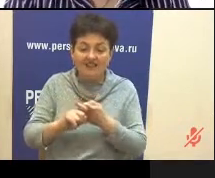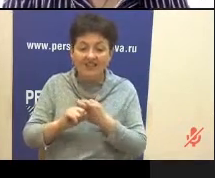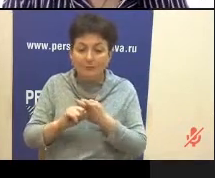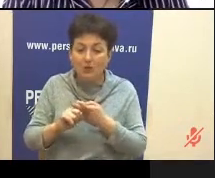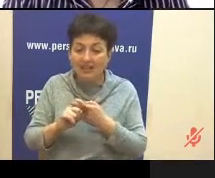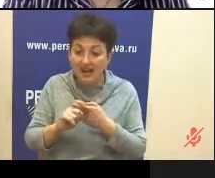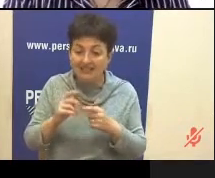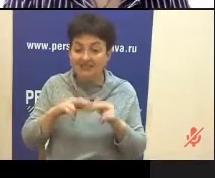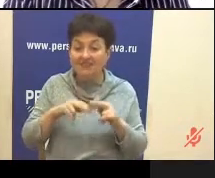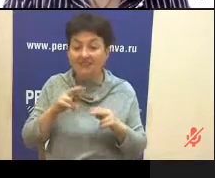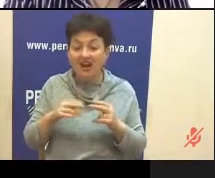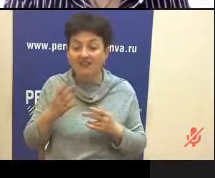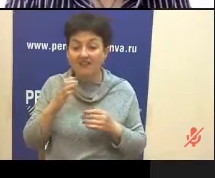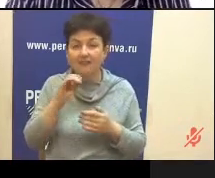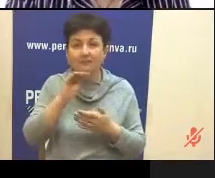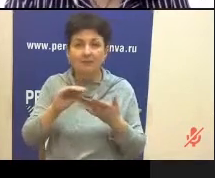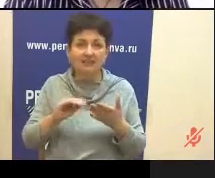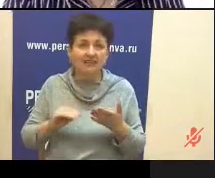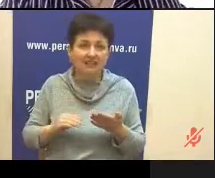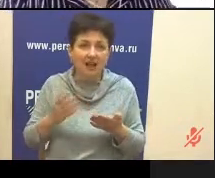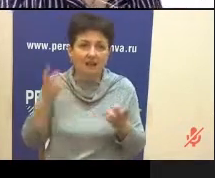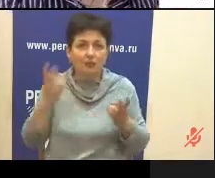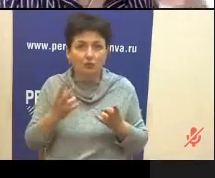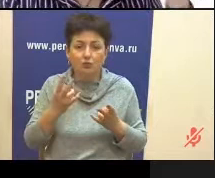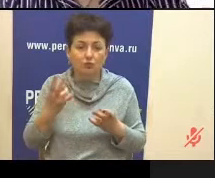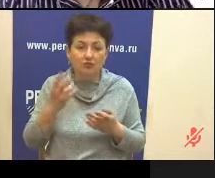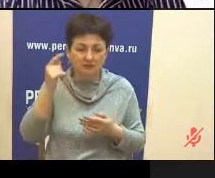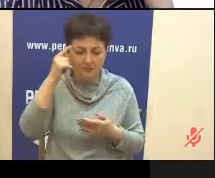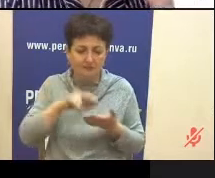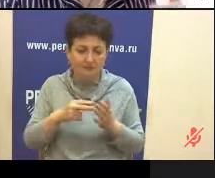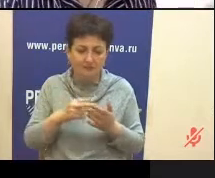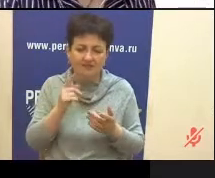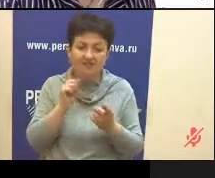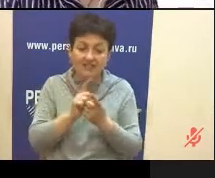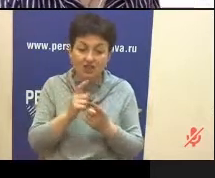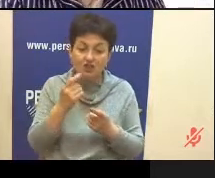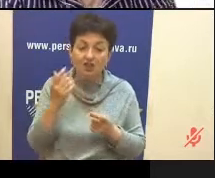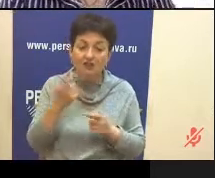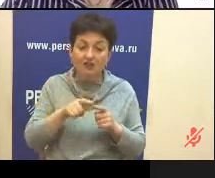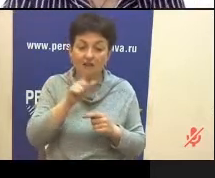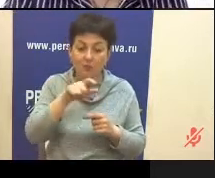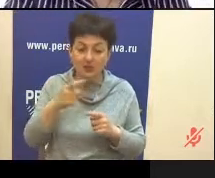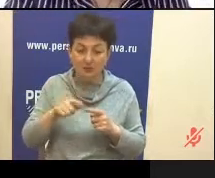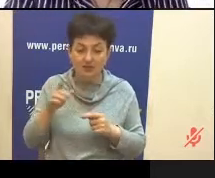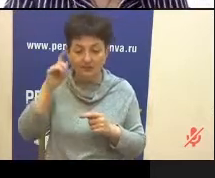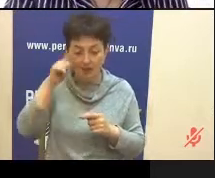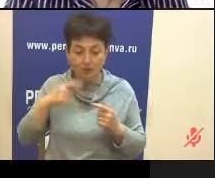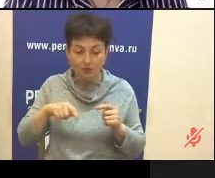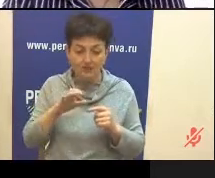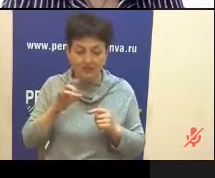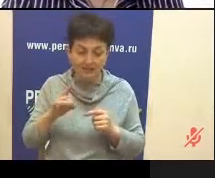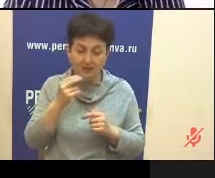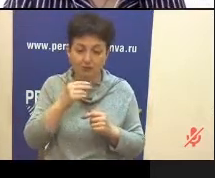выстраиванием коммуникации, выстраиванием сценария нужной вам встречи будут люди, которые хорошо знают этот сектор